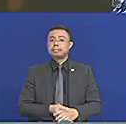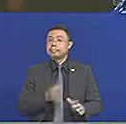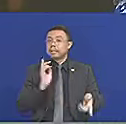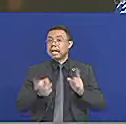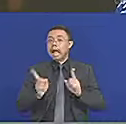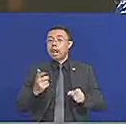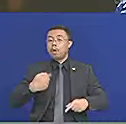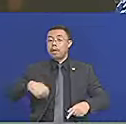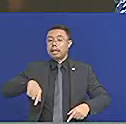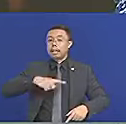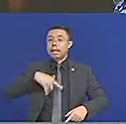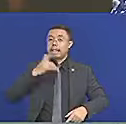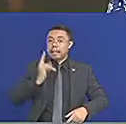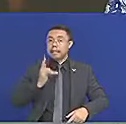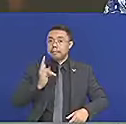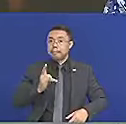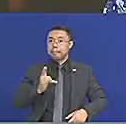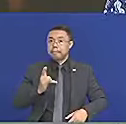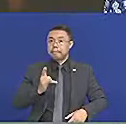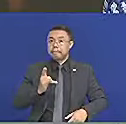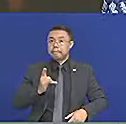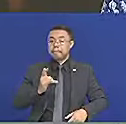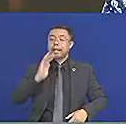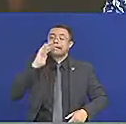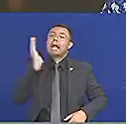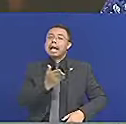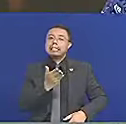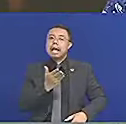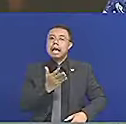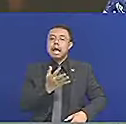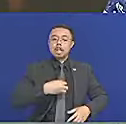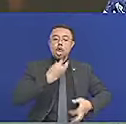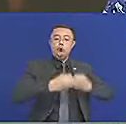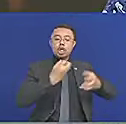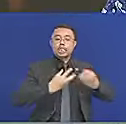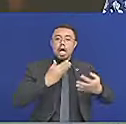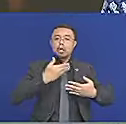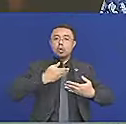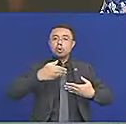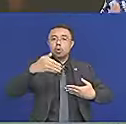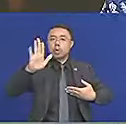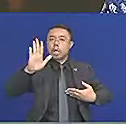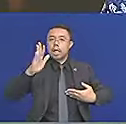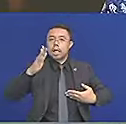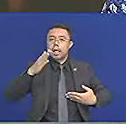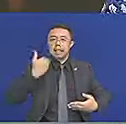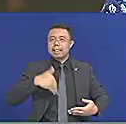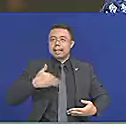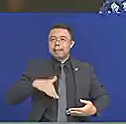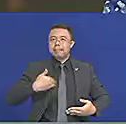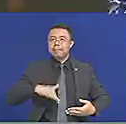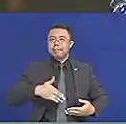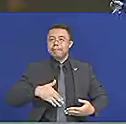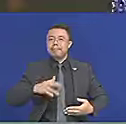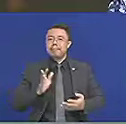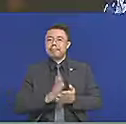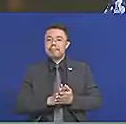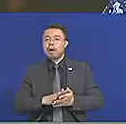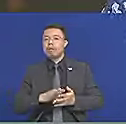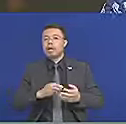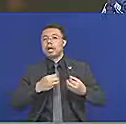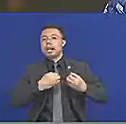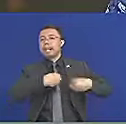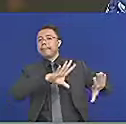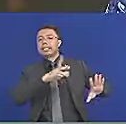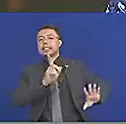Kalau kita masih sengaja berbuat dosa, tidak mau bergumul, melepaskan